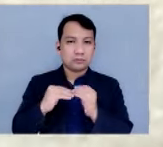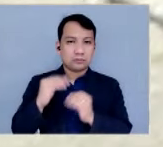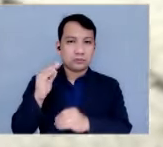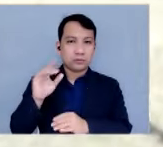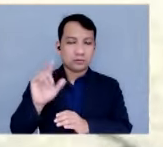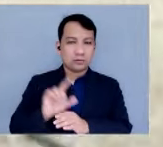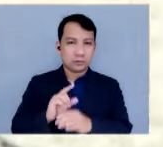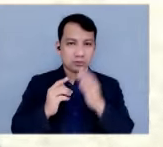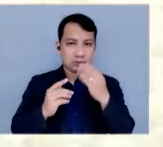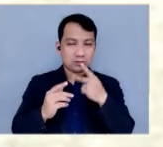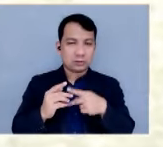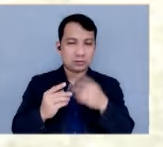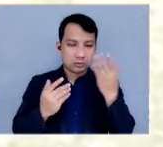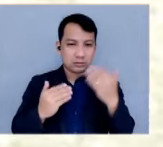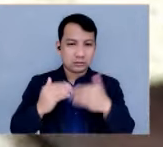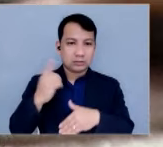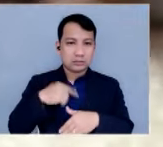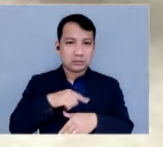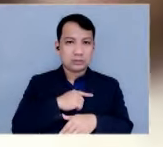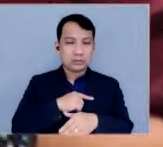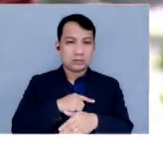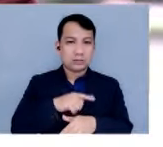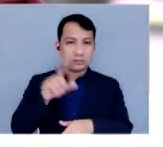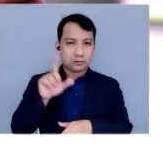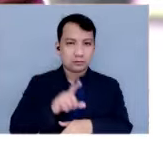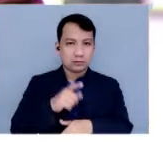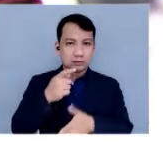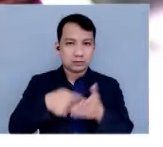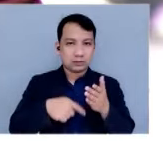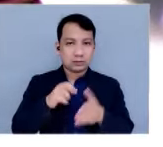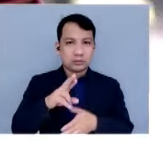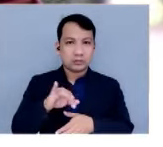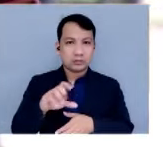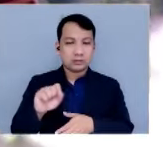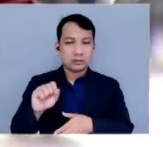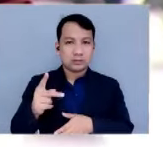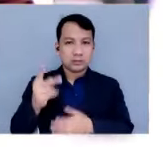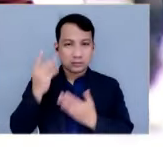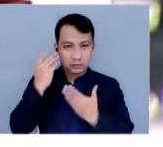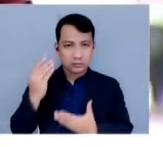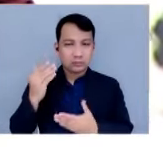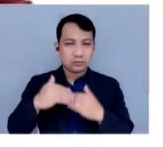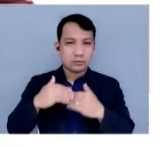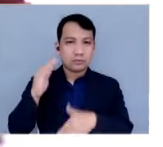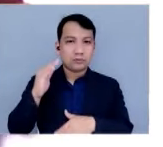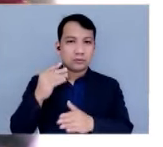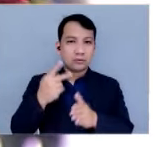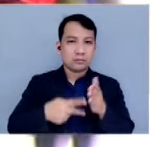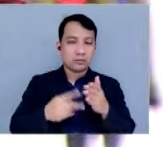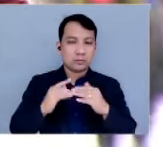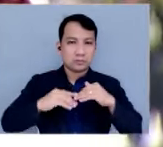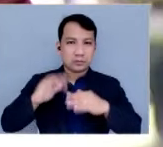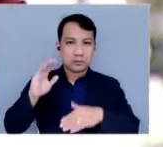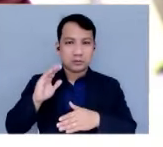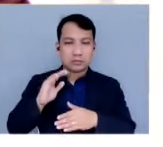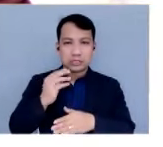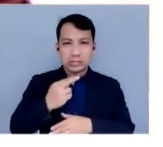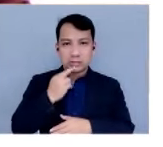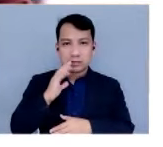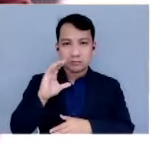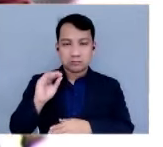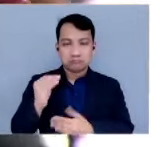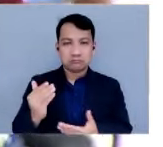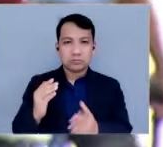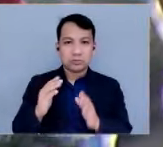ng bigas dahil sa napipintong pagbabawas ng taripa maraming umaasa na magtutuloy-tuloy na ang pagbagal ng pagtaas ng presyo ng mga bilihin na naging